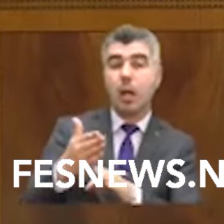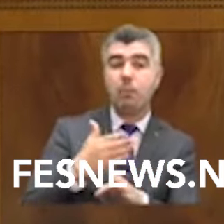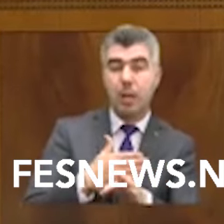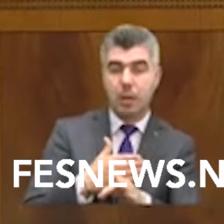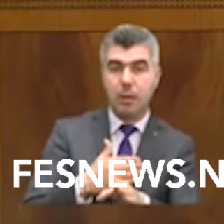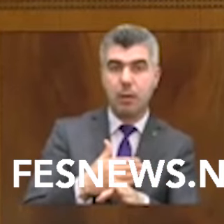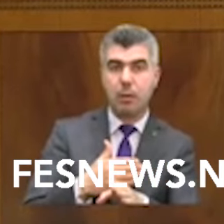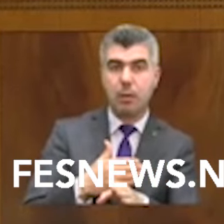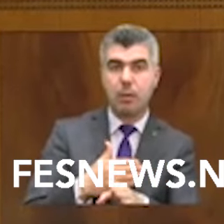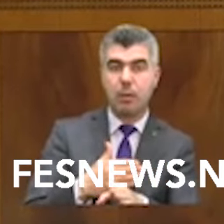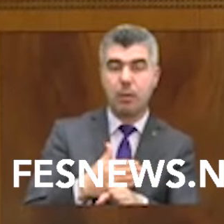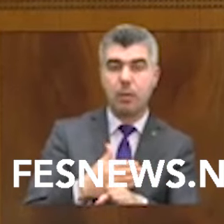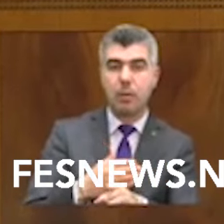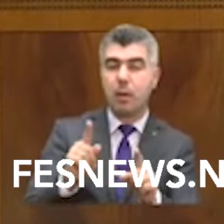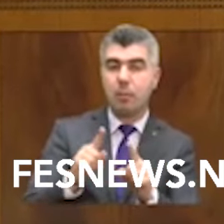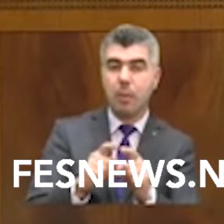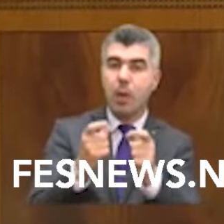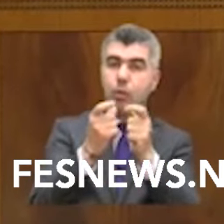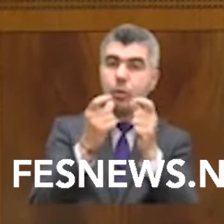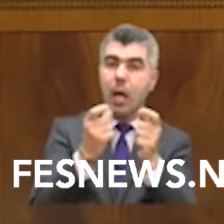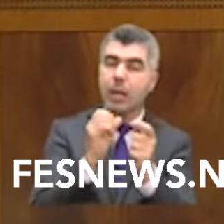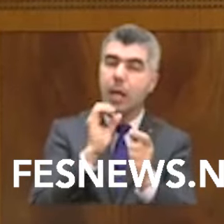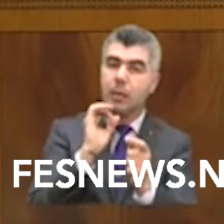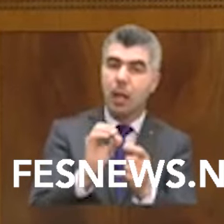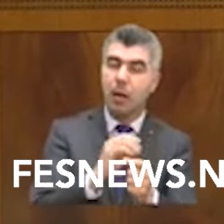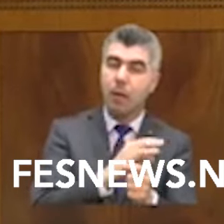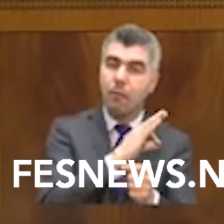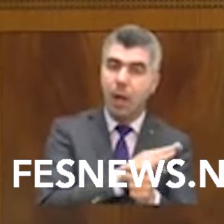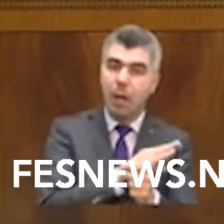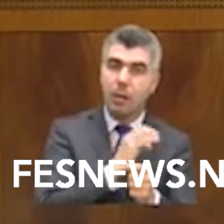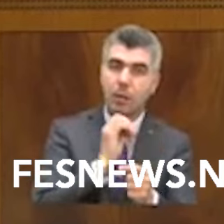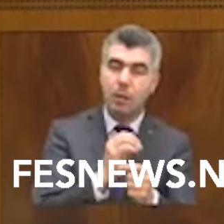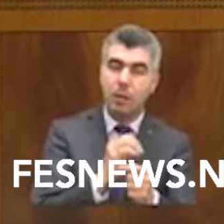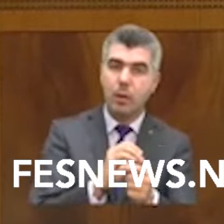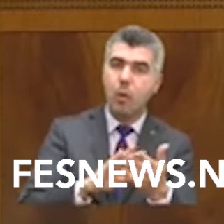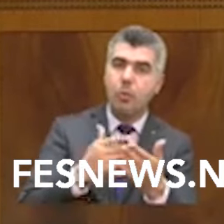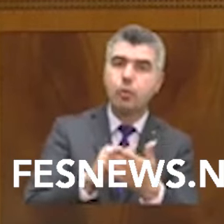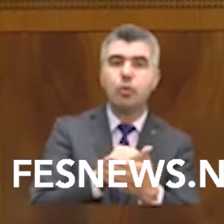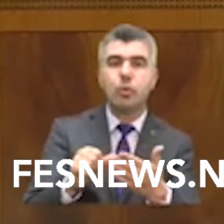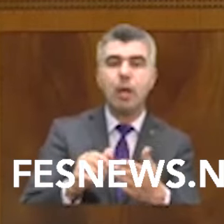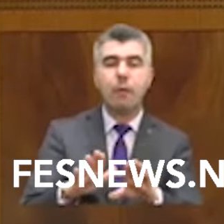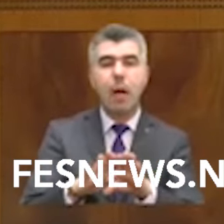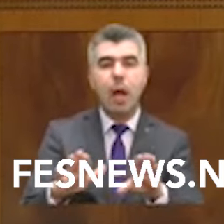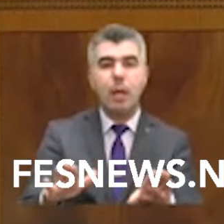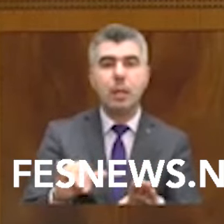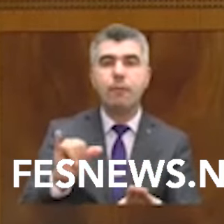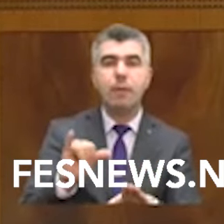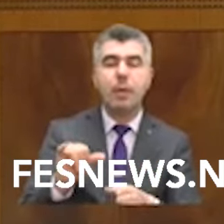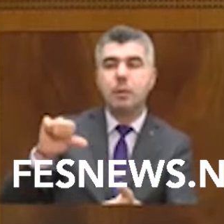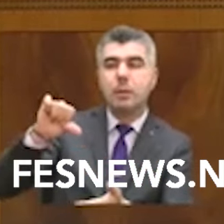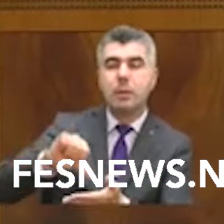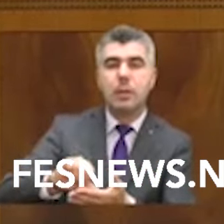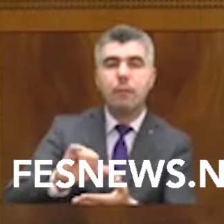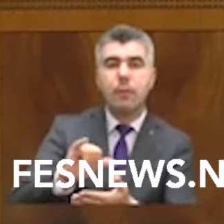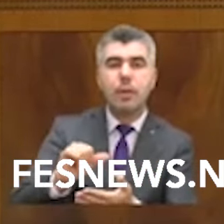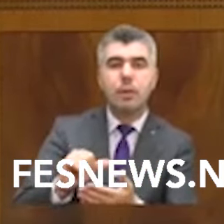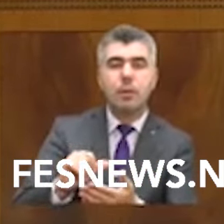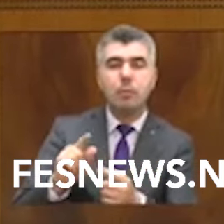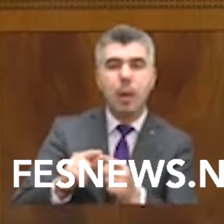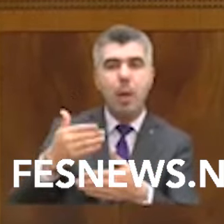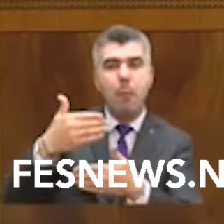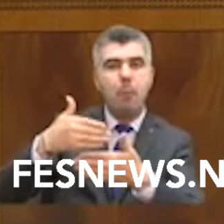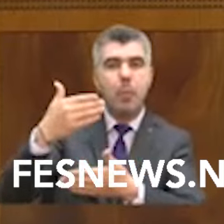كتجهر فقط لهذاك المستثمر ولا المنعش العقاري، هو اللي كيمشي يشري الأرض وكيشوف فين كاين السوق كثير وكيعمل